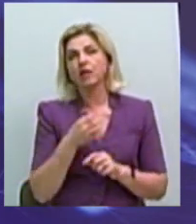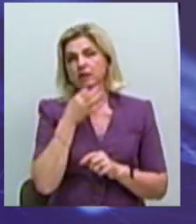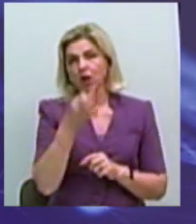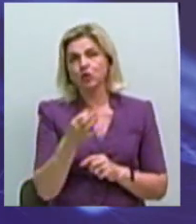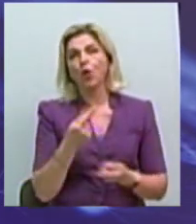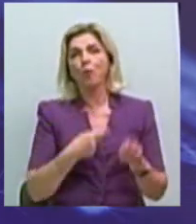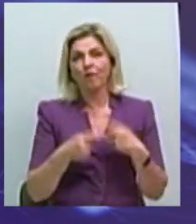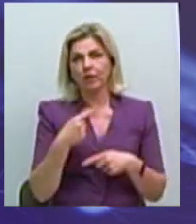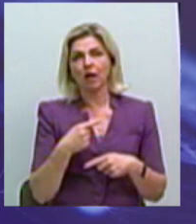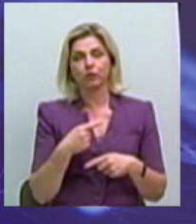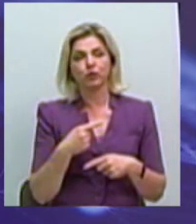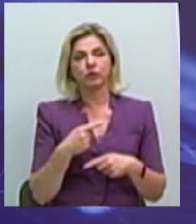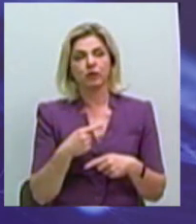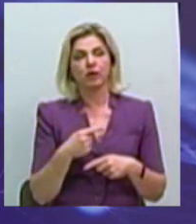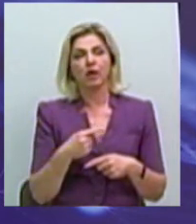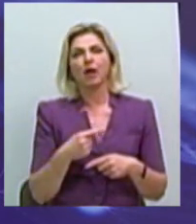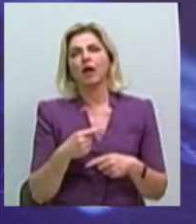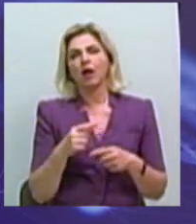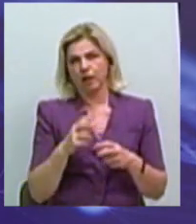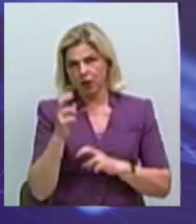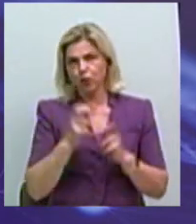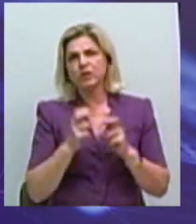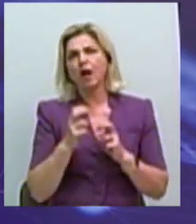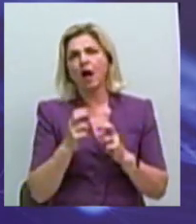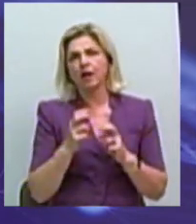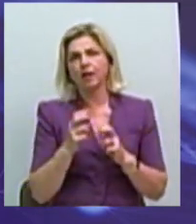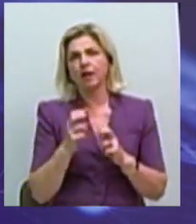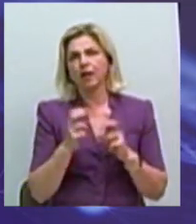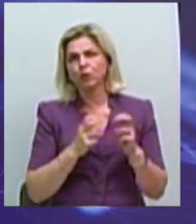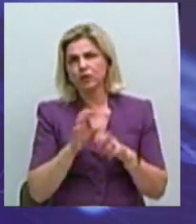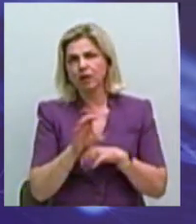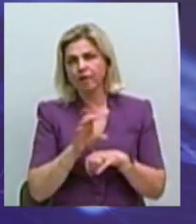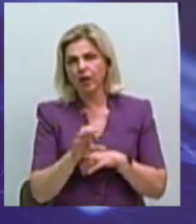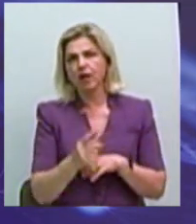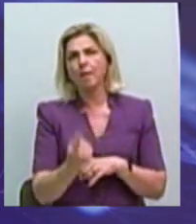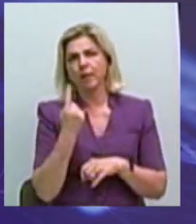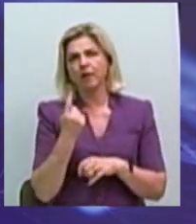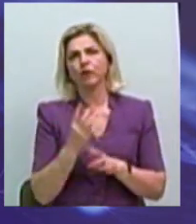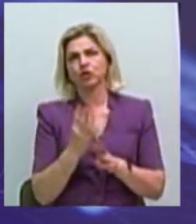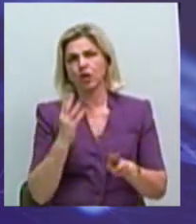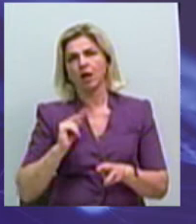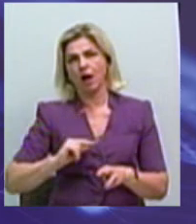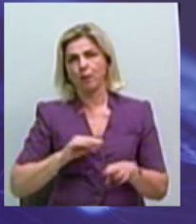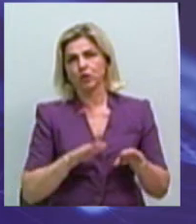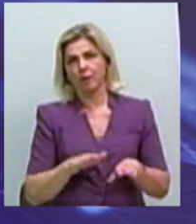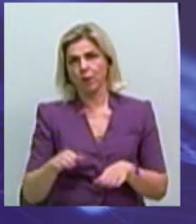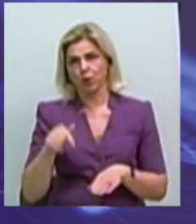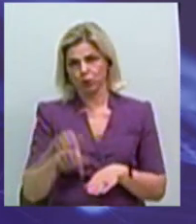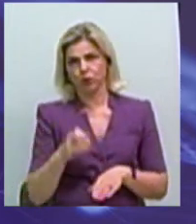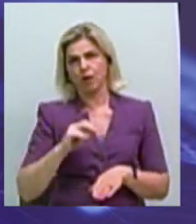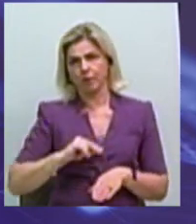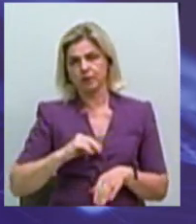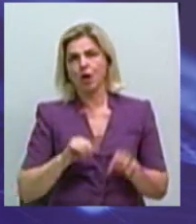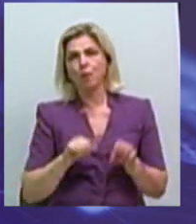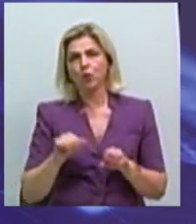ж повертаючись, індустріальні парки, те, що я сказав тільки що, це в першу чергу робочі місця тут на місцях, це можливість людям